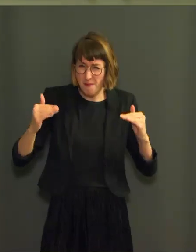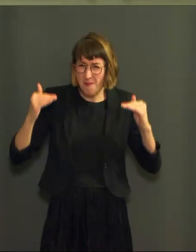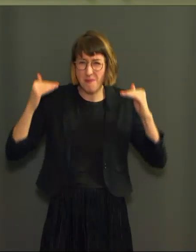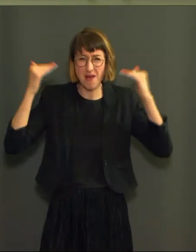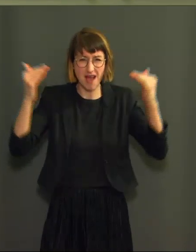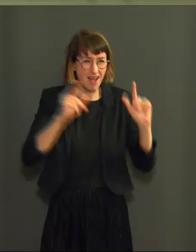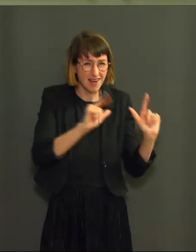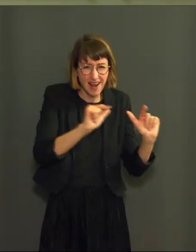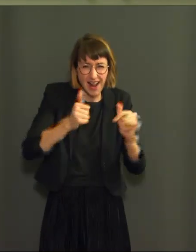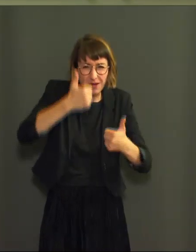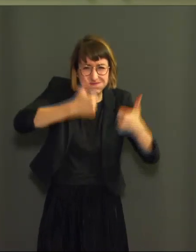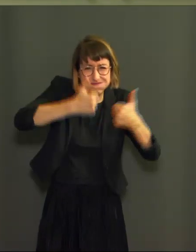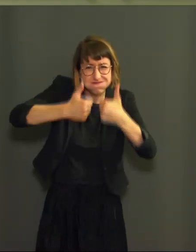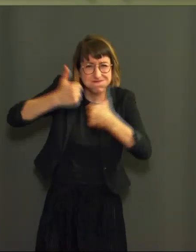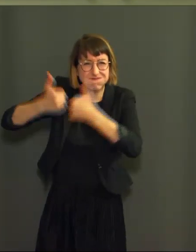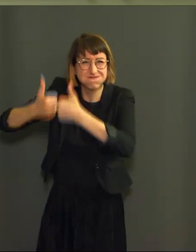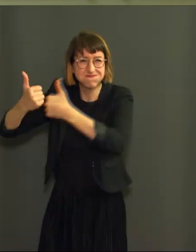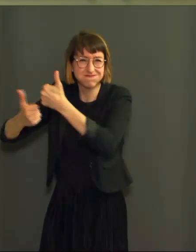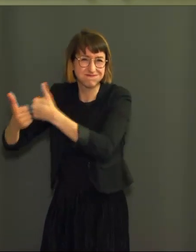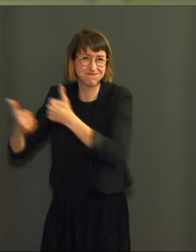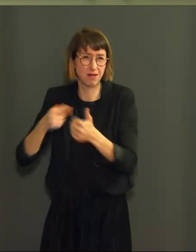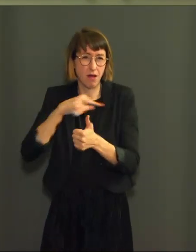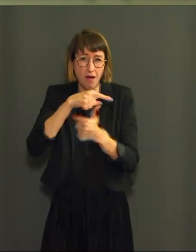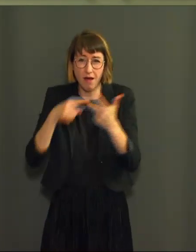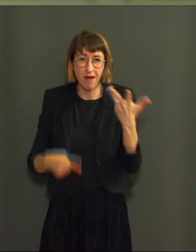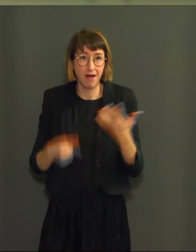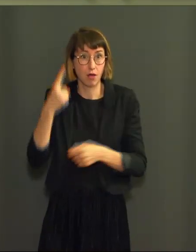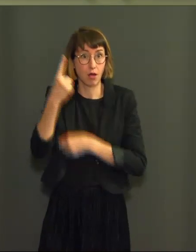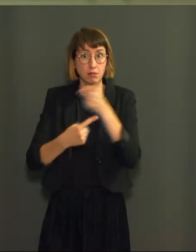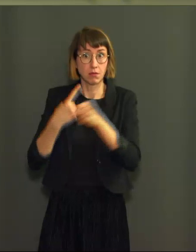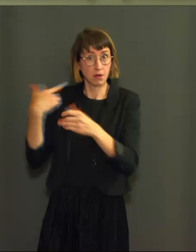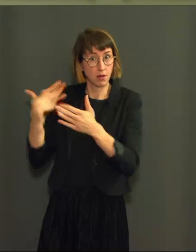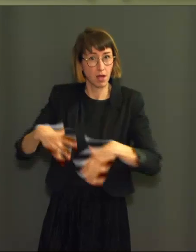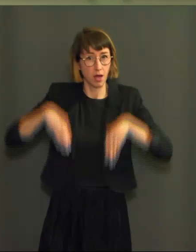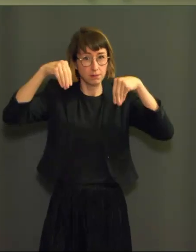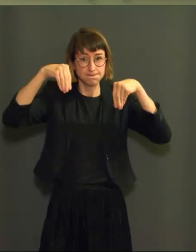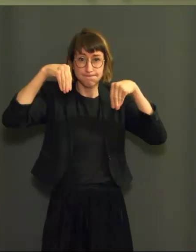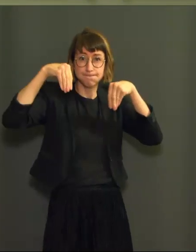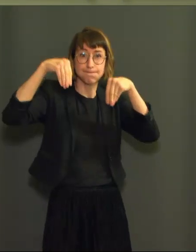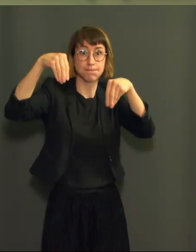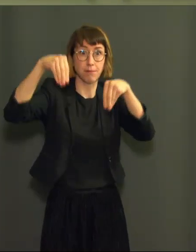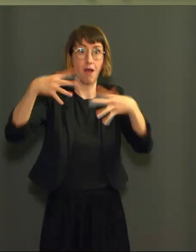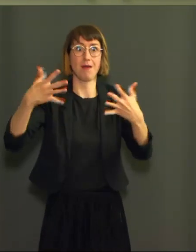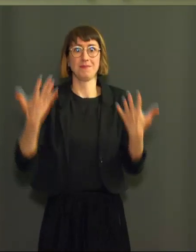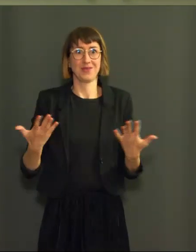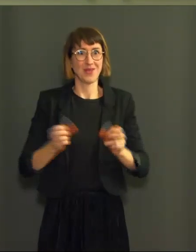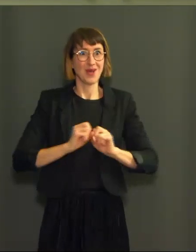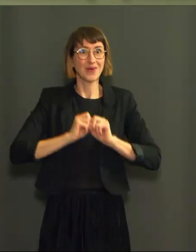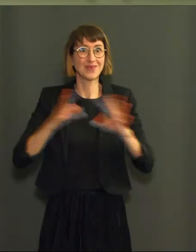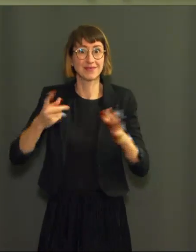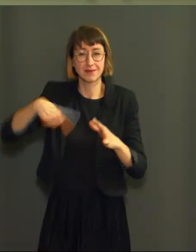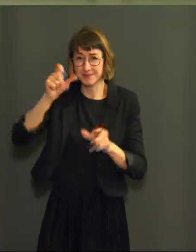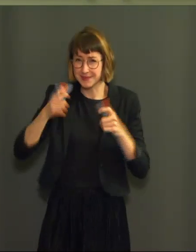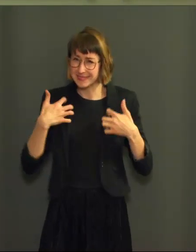année de plus pour certains de ces événements et de nombreuses personnes les attendent avec beaucoup d'enthousiasme et